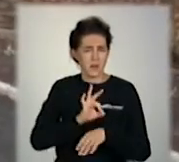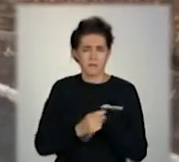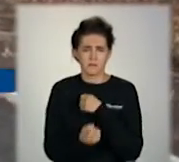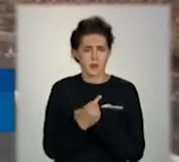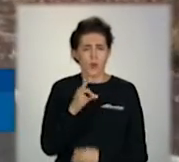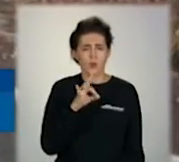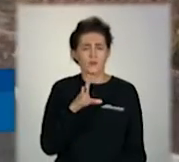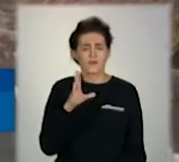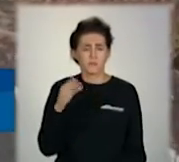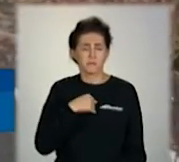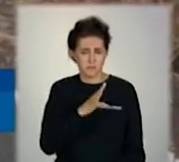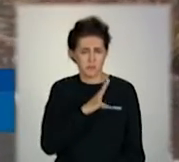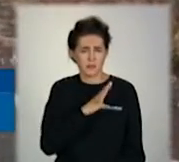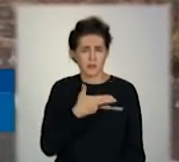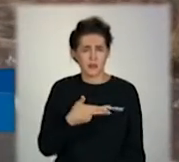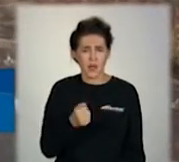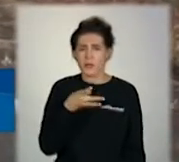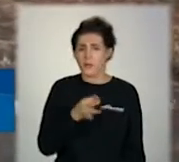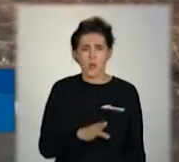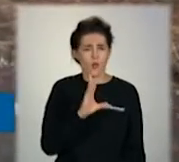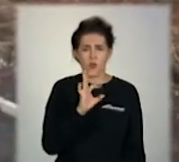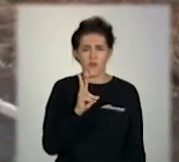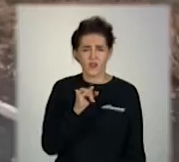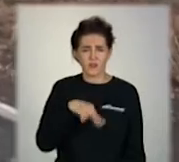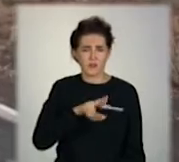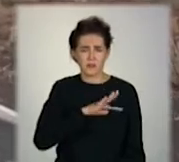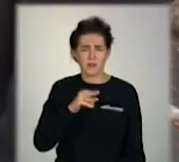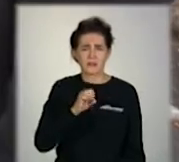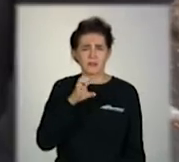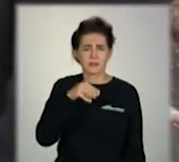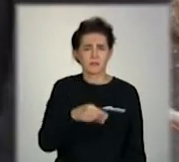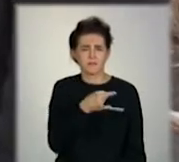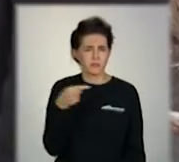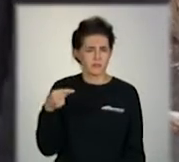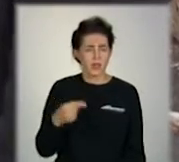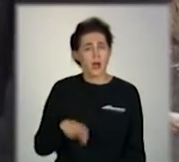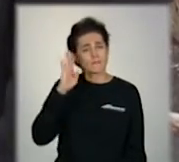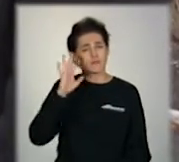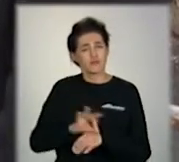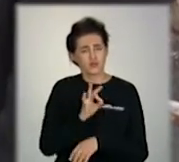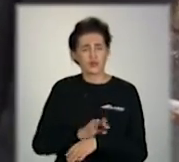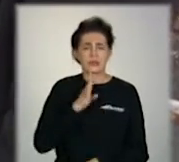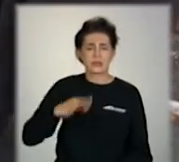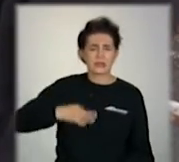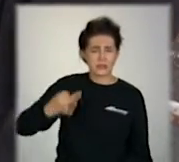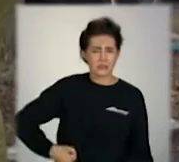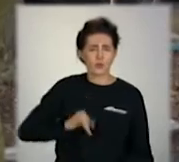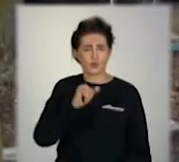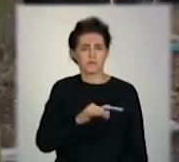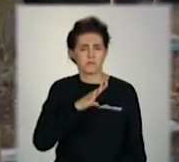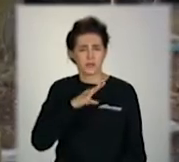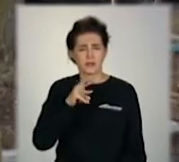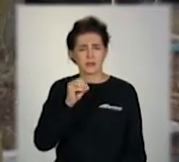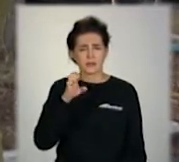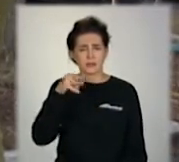ОРЗ, ну ковід нет. Щоб тест був отрицательний. А от у чоловіка та сина позитивний, хоча тест уся